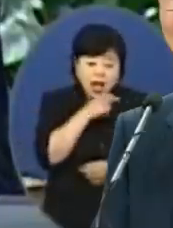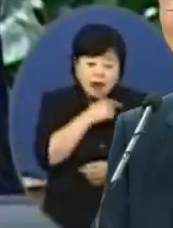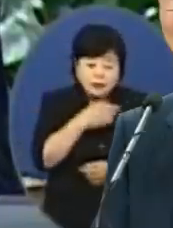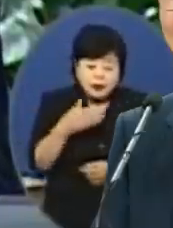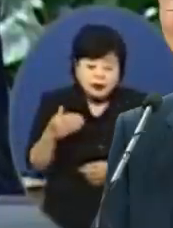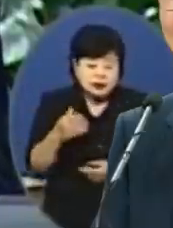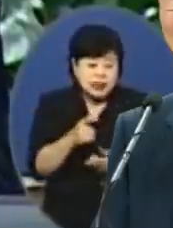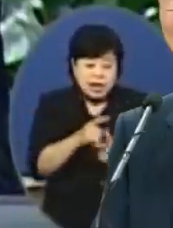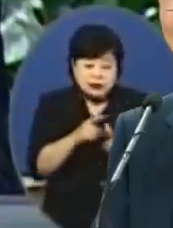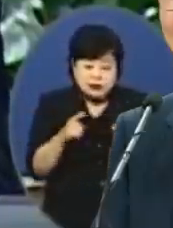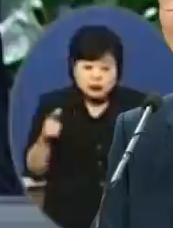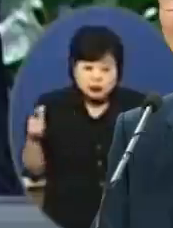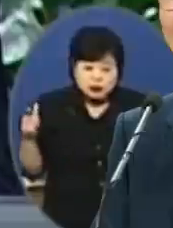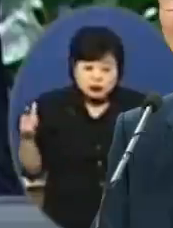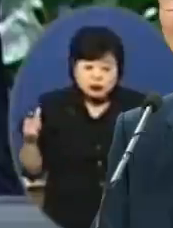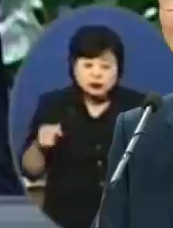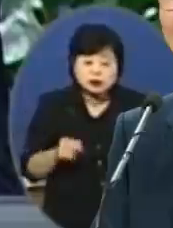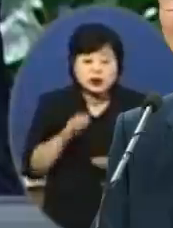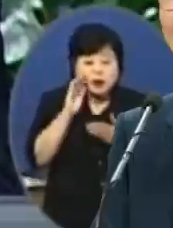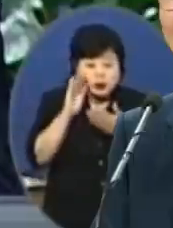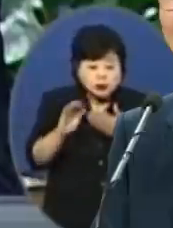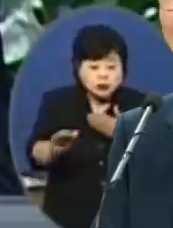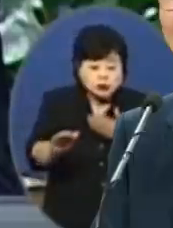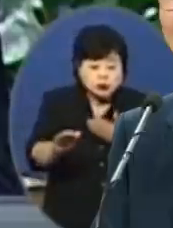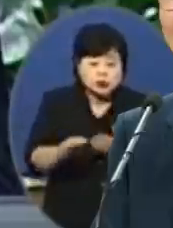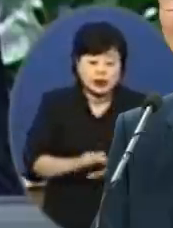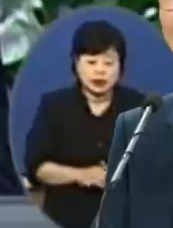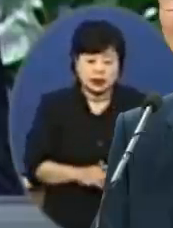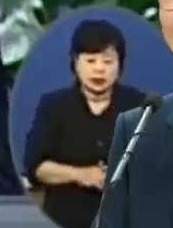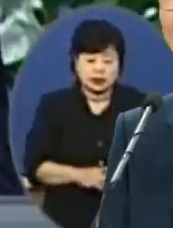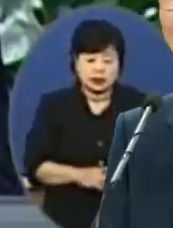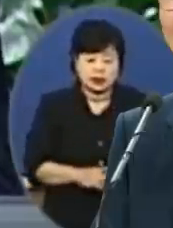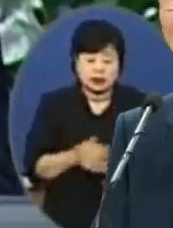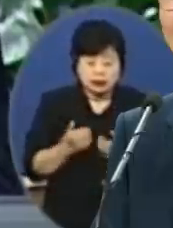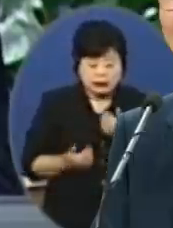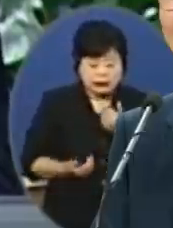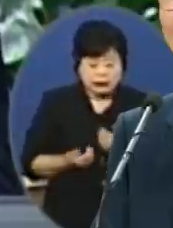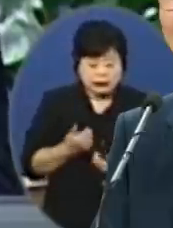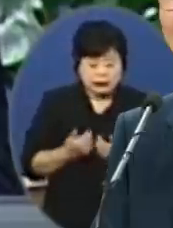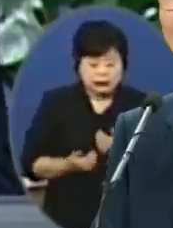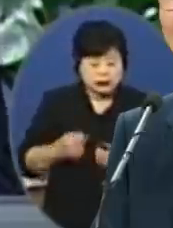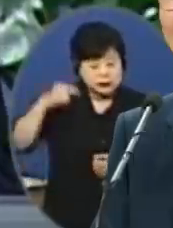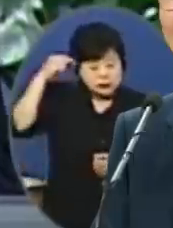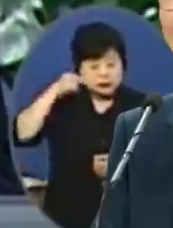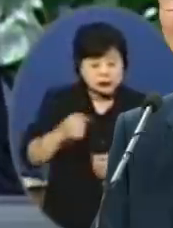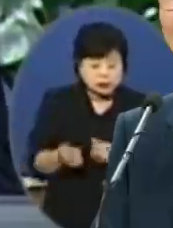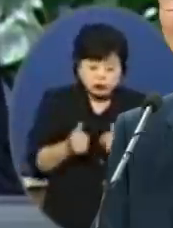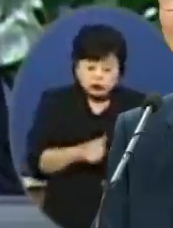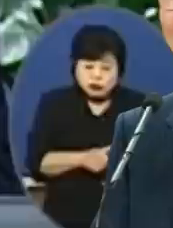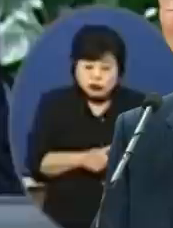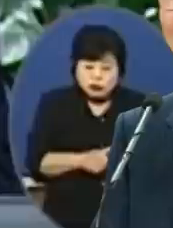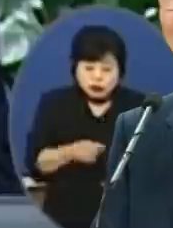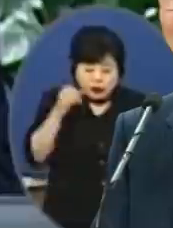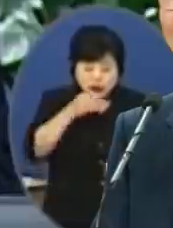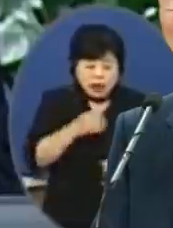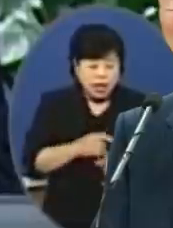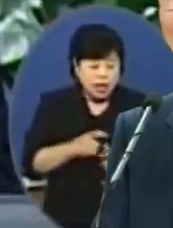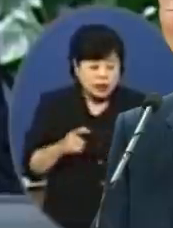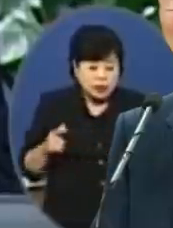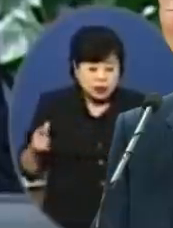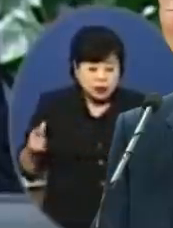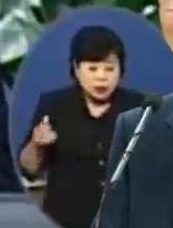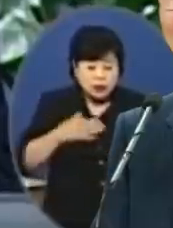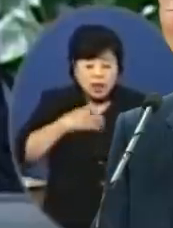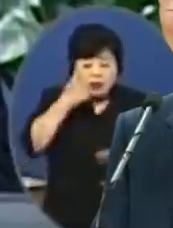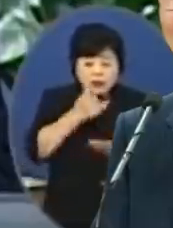피는 흐르지 않았었습니다. 그러고 난 다음에 그가 굉장히 갈등을 느꼈습니다. 죽는다는 것도 그냥 죽는 것이 아니라